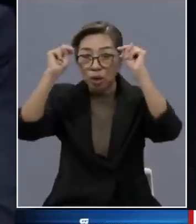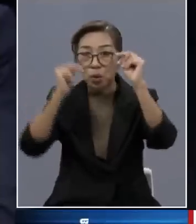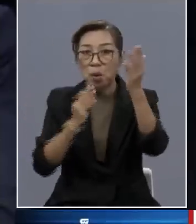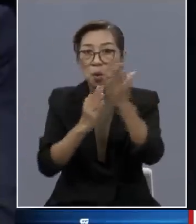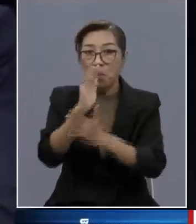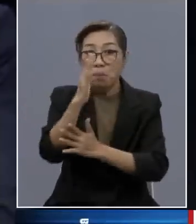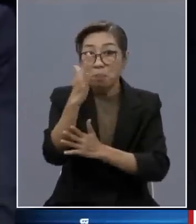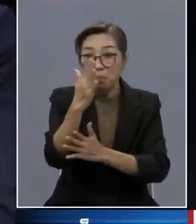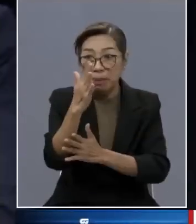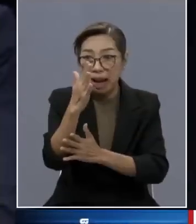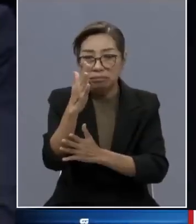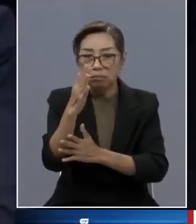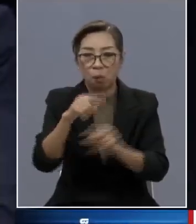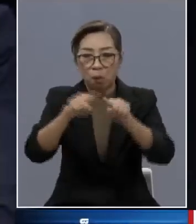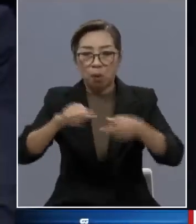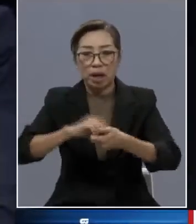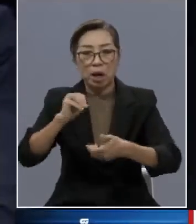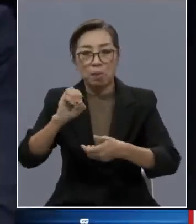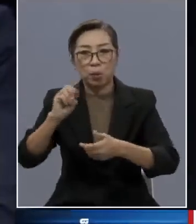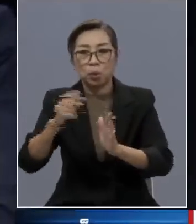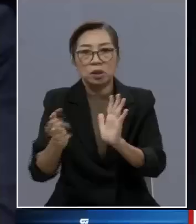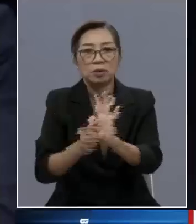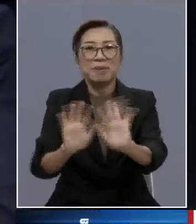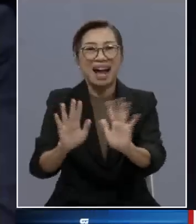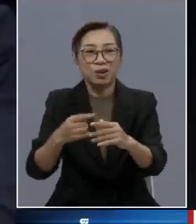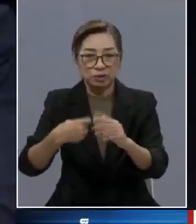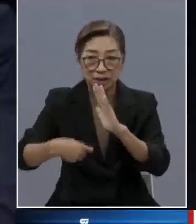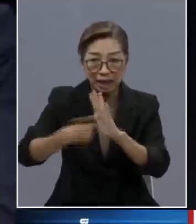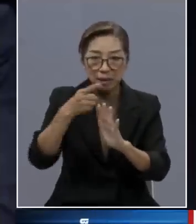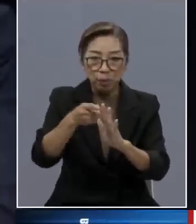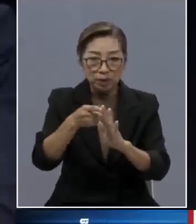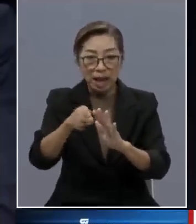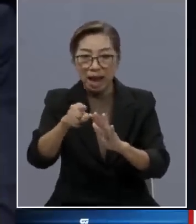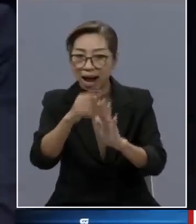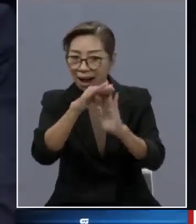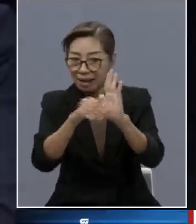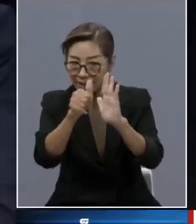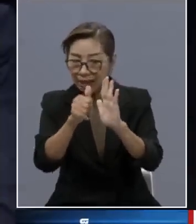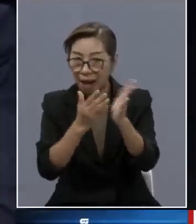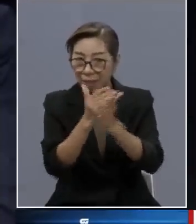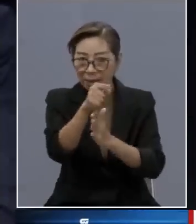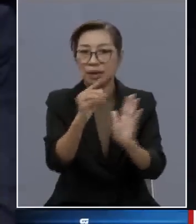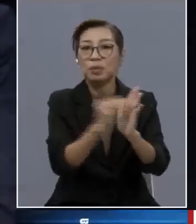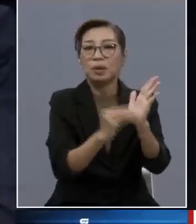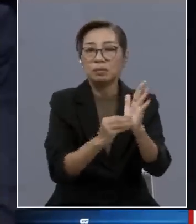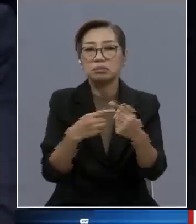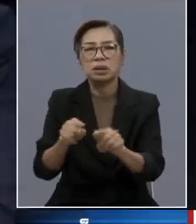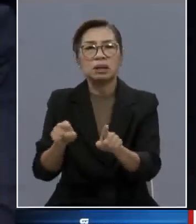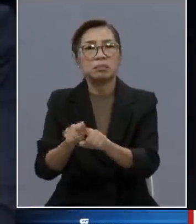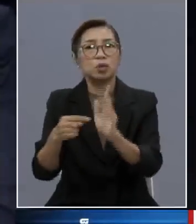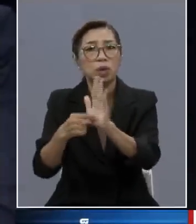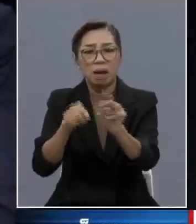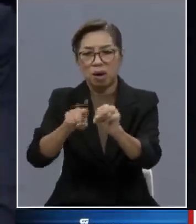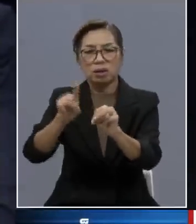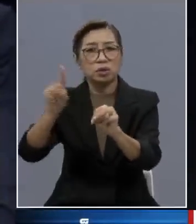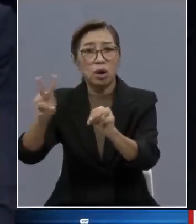จะไม่ปรากฏอยู่ใน MOU ส่วนเรื่องนโยบายต่างๆอย่างเช่นมาตรา112แต่ละพรรคมีสิทธิ์ที่จะใช้กลไกฝ่ายนิ